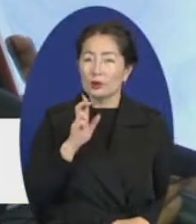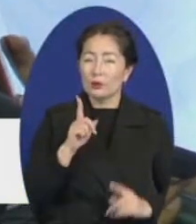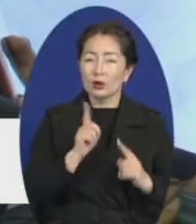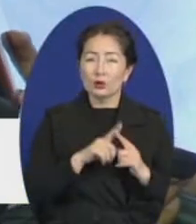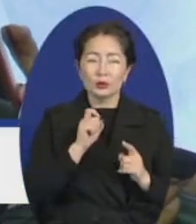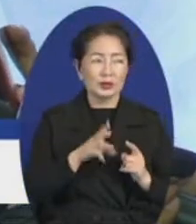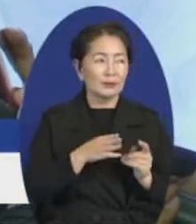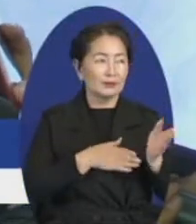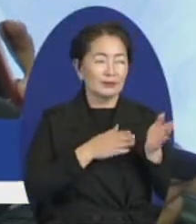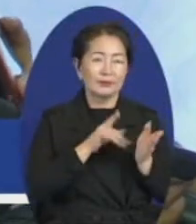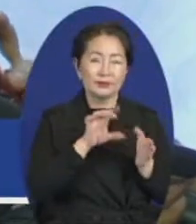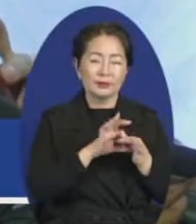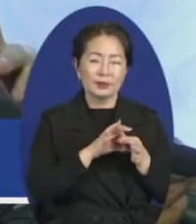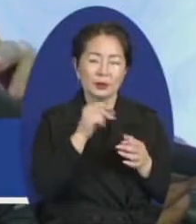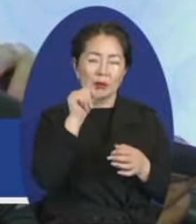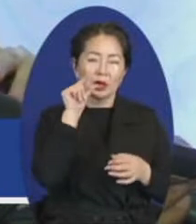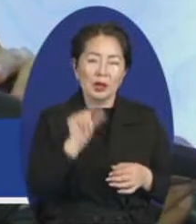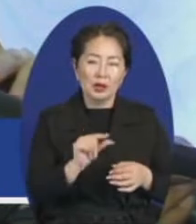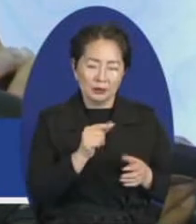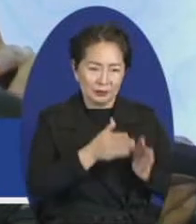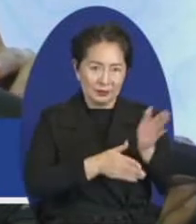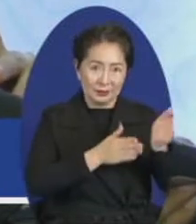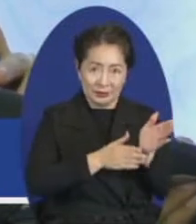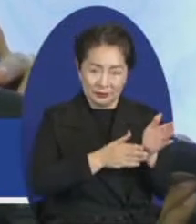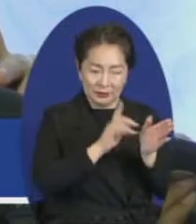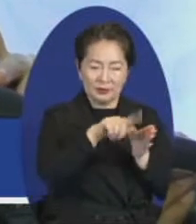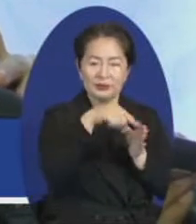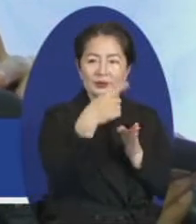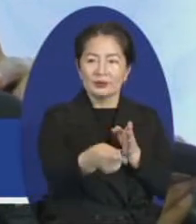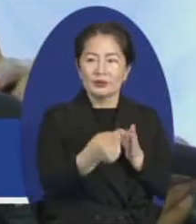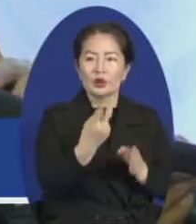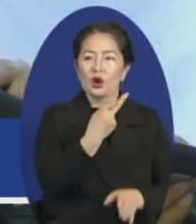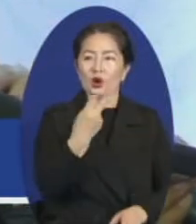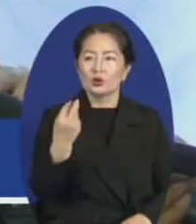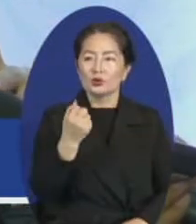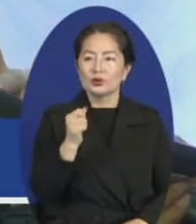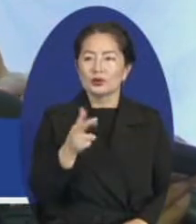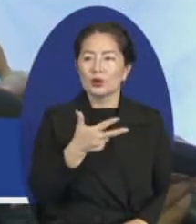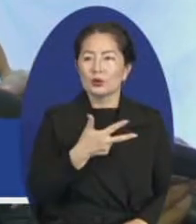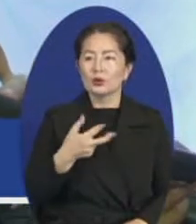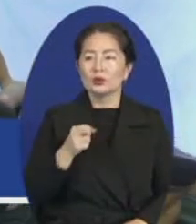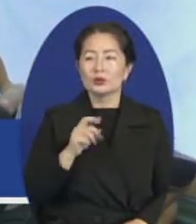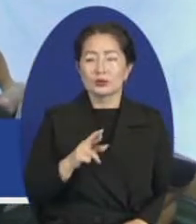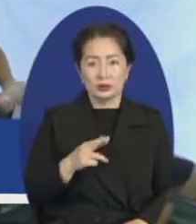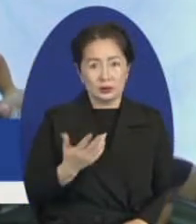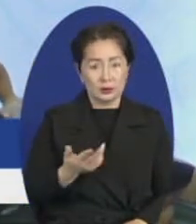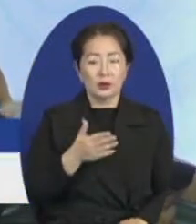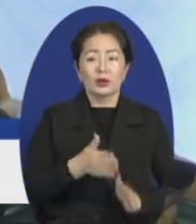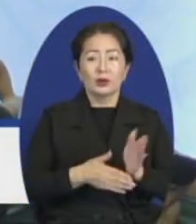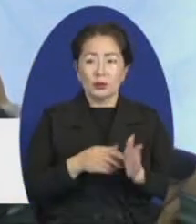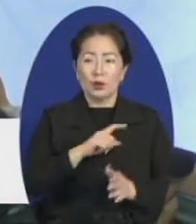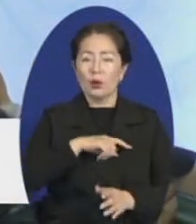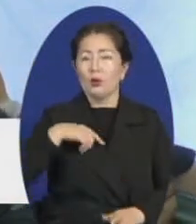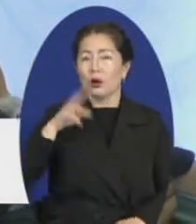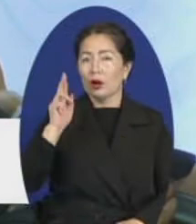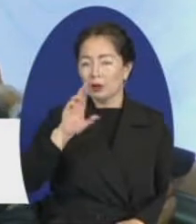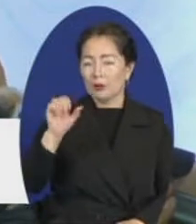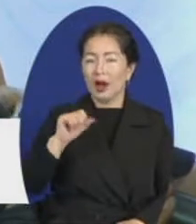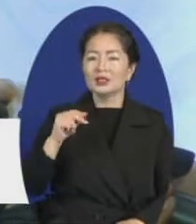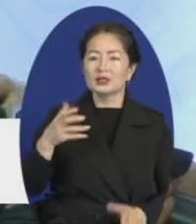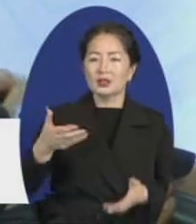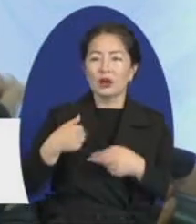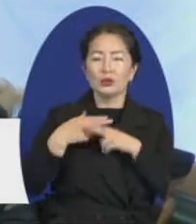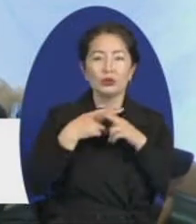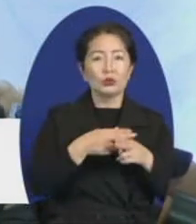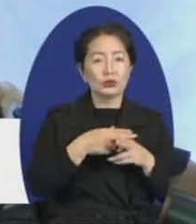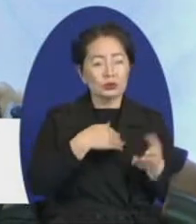Улаанбаатар төмөр зам ийм одоо хайрцангуй бага тарифтай тээвэрлж байхад цааталт нь 200 сая 300 саяар тийм үү вагонуудыг хувийн компаниудаас ингээд